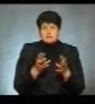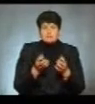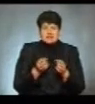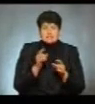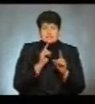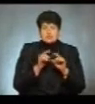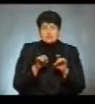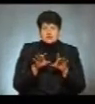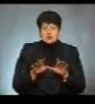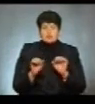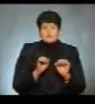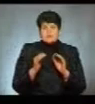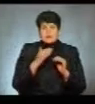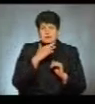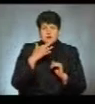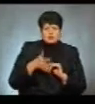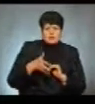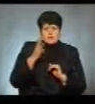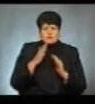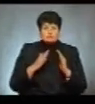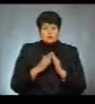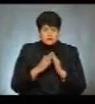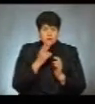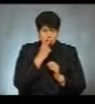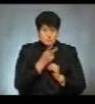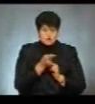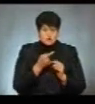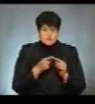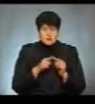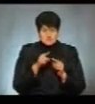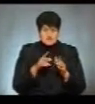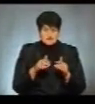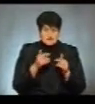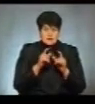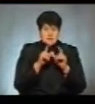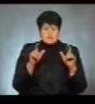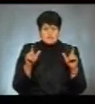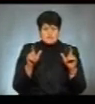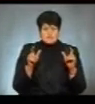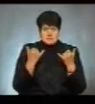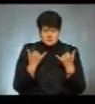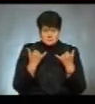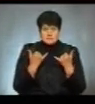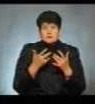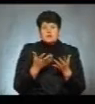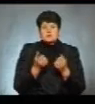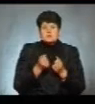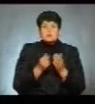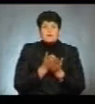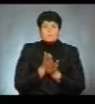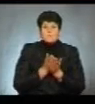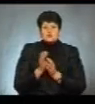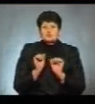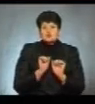на зборах рішення щодо управління багатоквартирним будинком. Власне, ми бачимо це звернення зараз на екрані. Йдеться про те, що для отримання послуг з